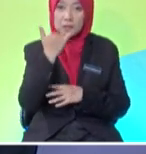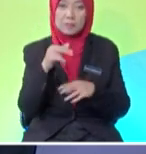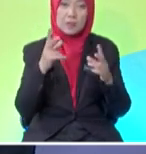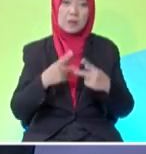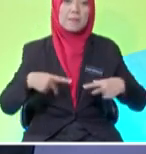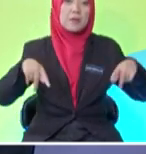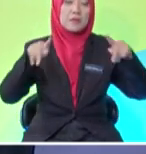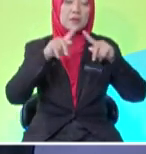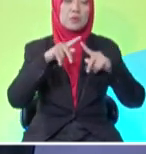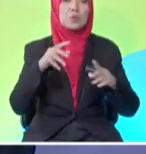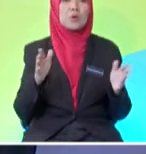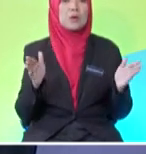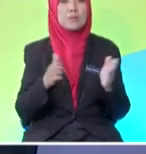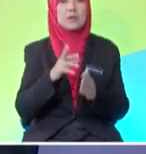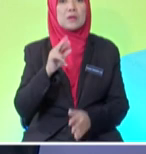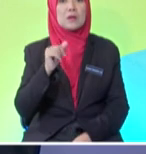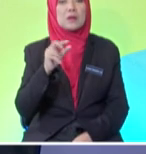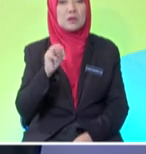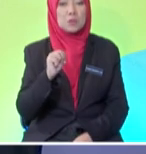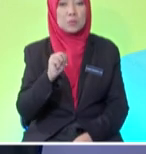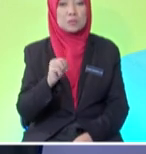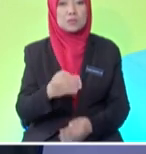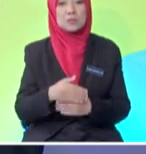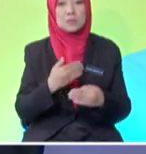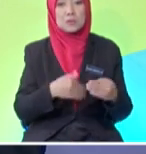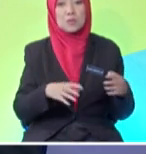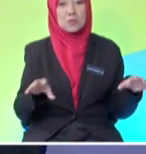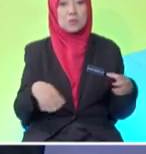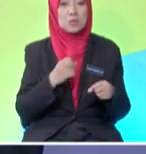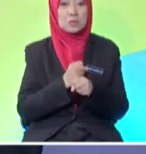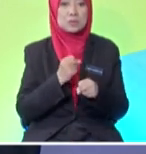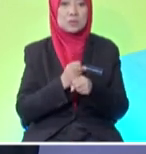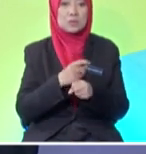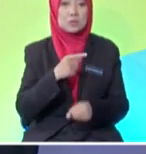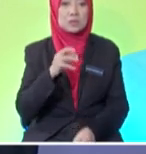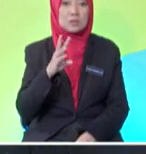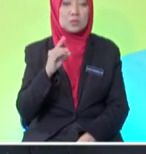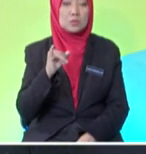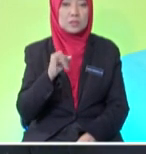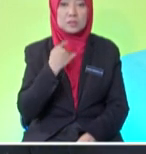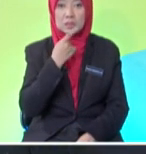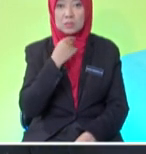apikan ragum Oke sebelum kita melakukan kerja mengerudin oke